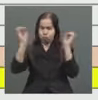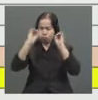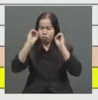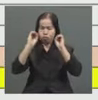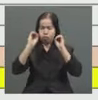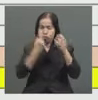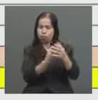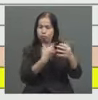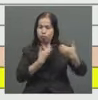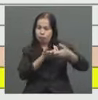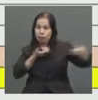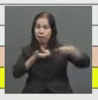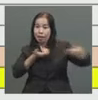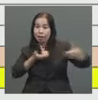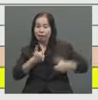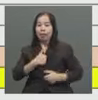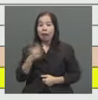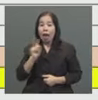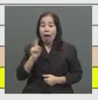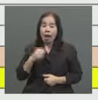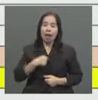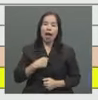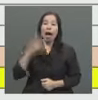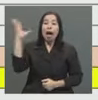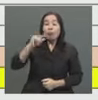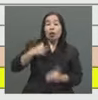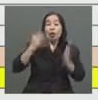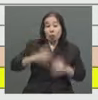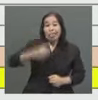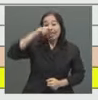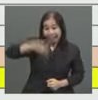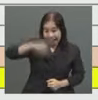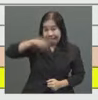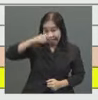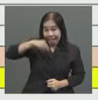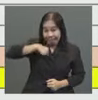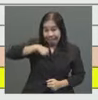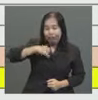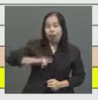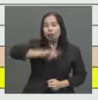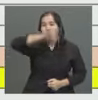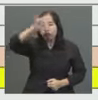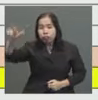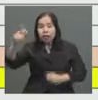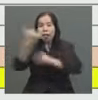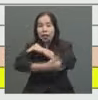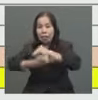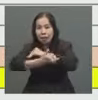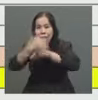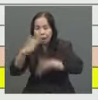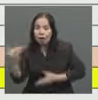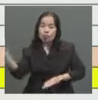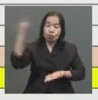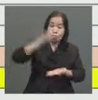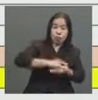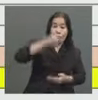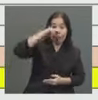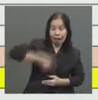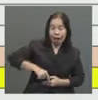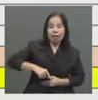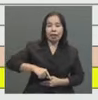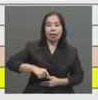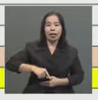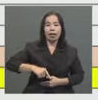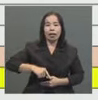นะครับก็เป็นคนที่กลับมาจากคนไทยเองที่เดินทางกลับจากต่างประเทศ6รายประธานโท